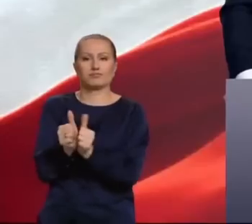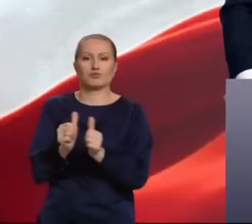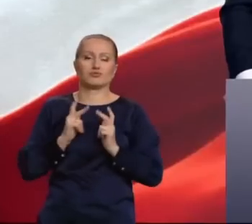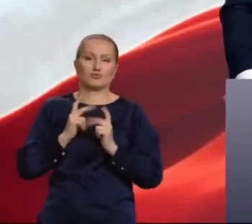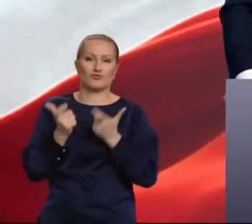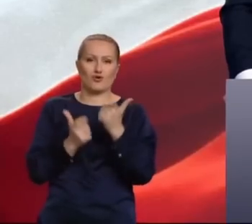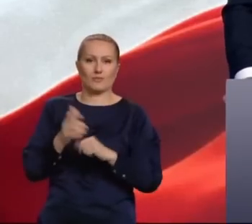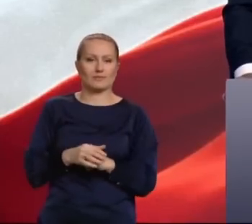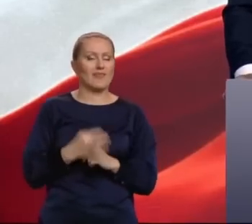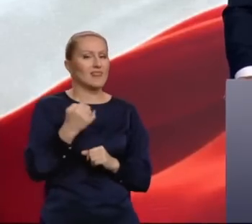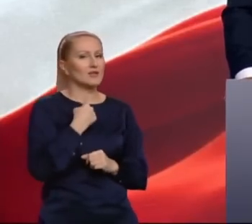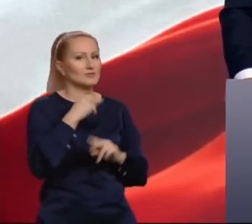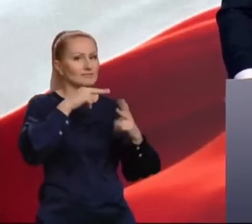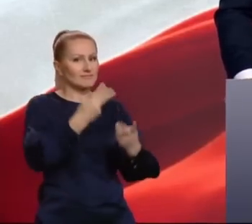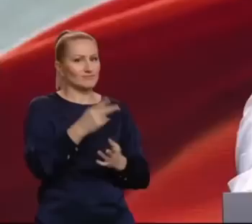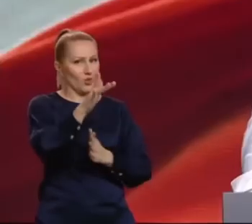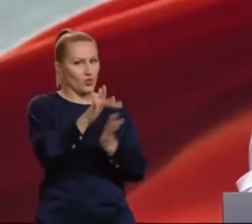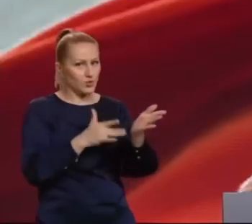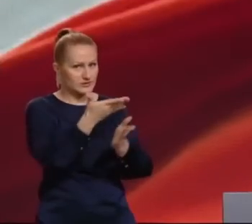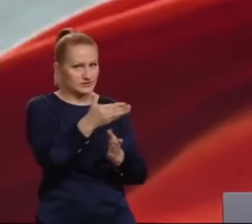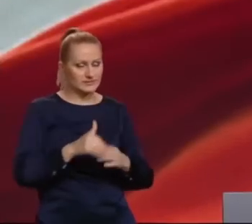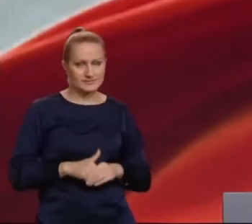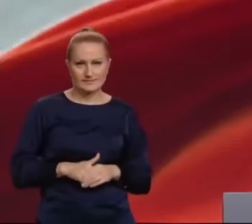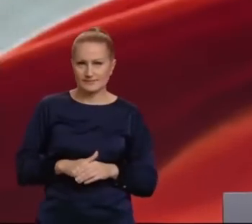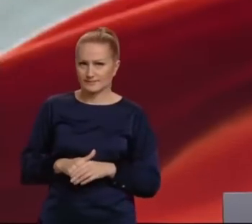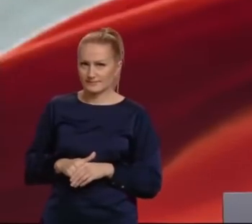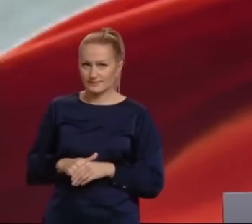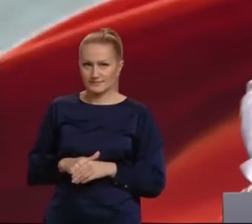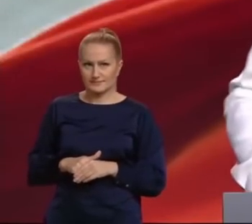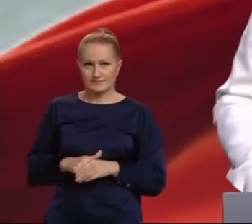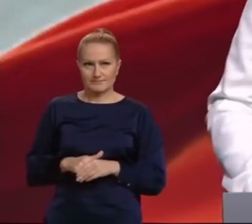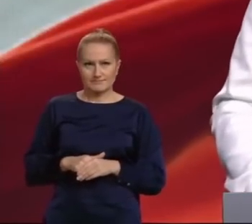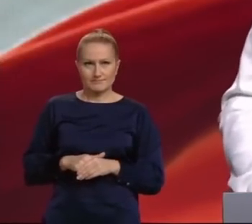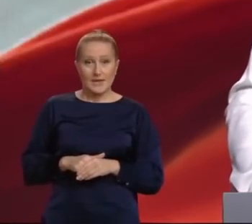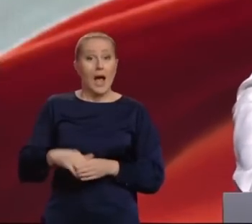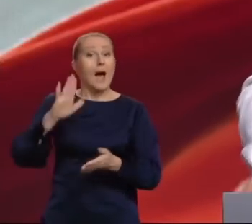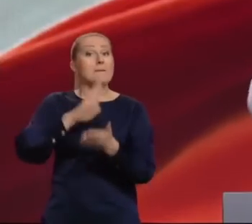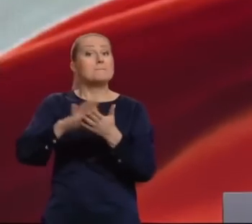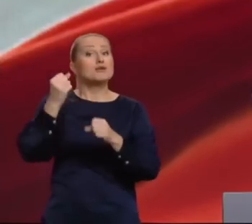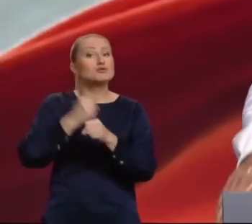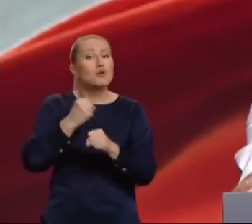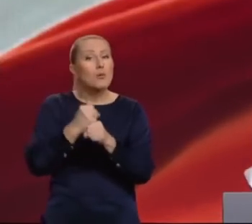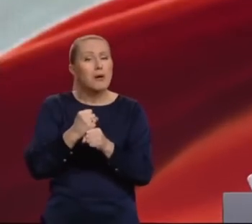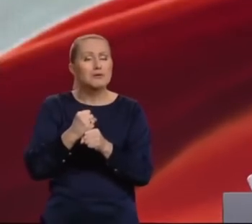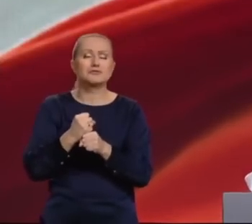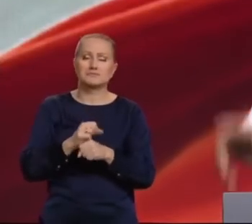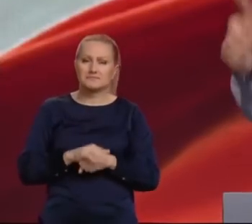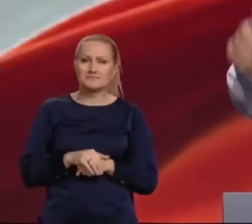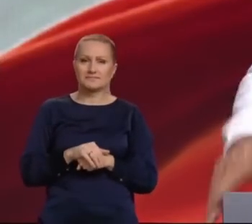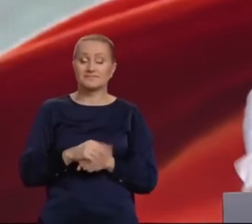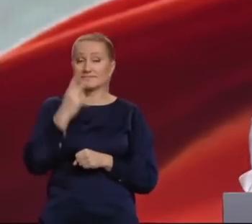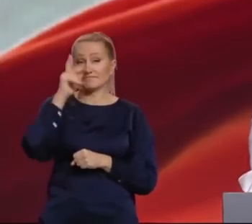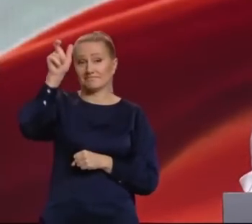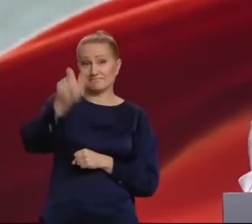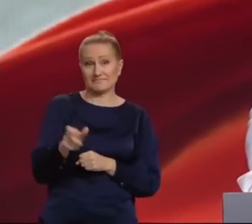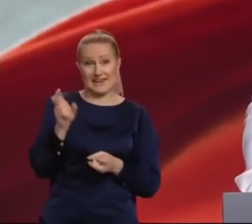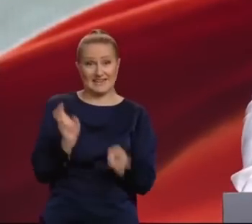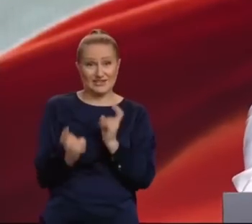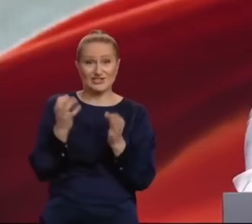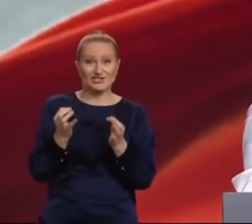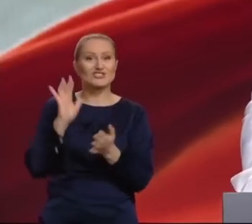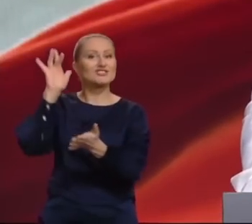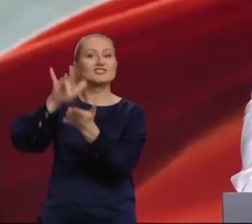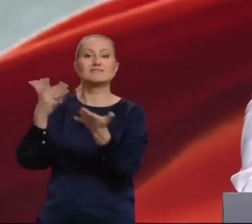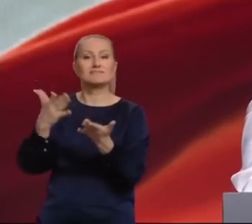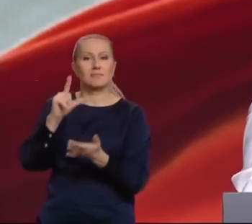do starej składki. I głos zabierze Donald Tusk. VAT od opłaconych faktur bezrobocie. Dopiero. Dzisiaj Jarosław Kaczyński jest w